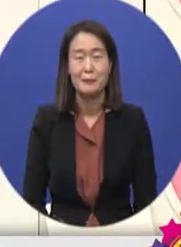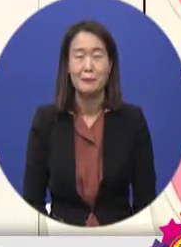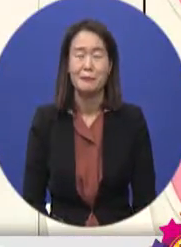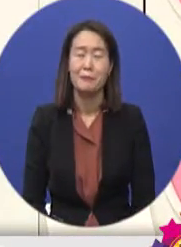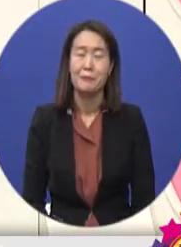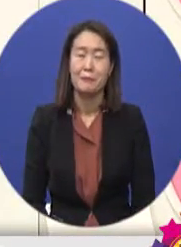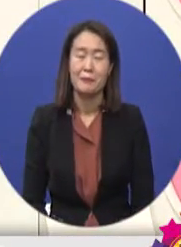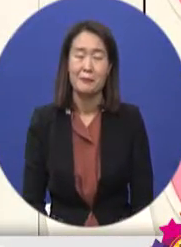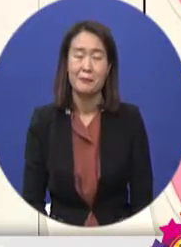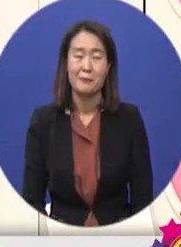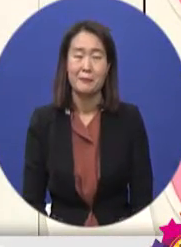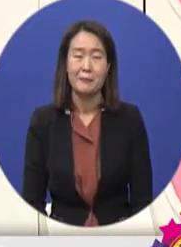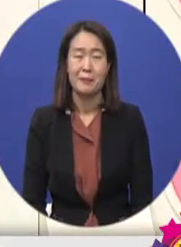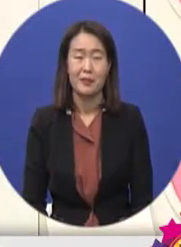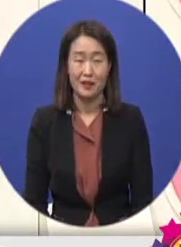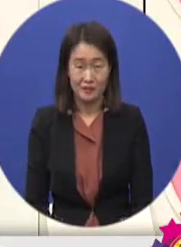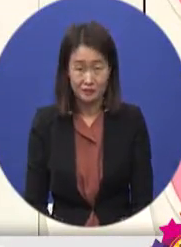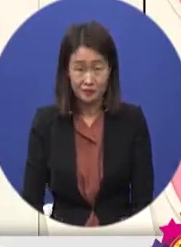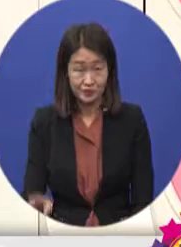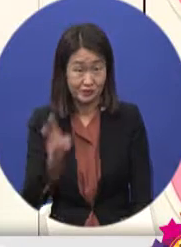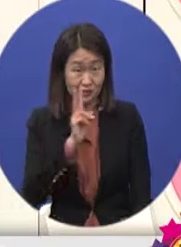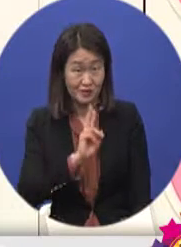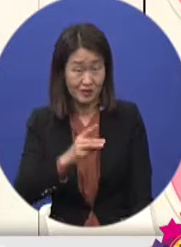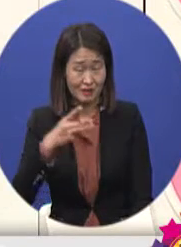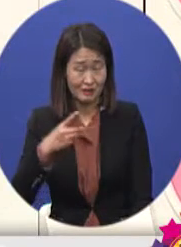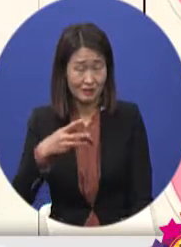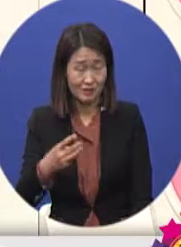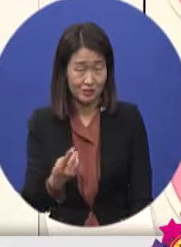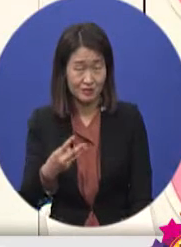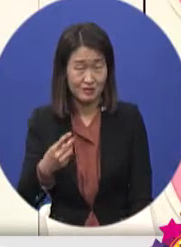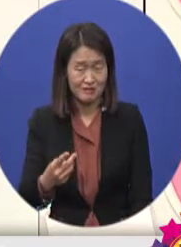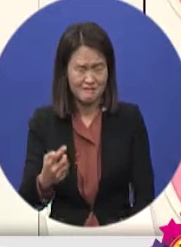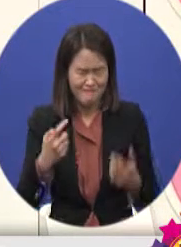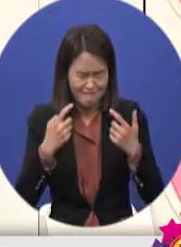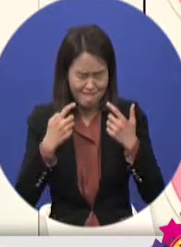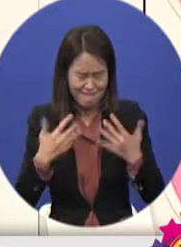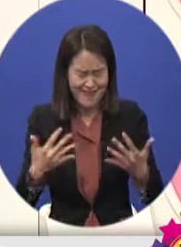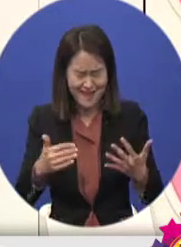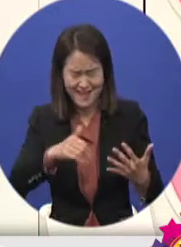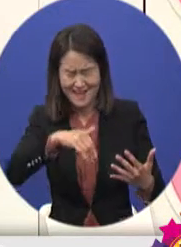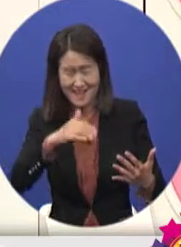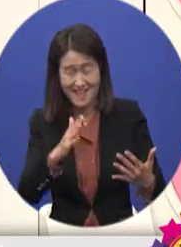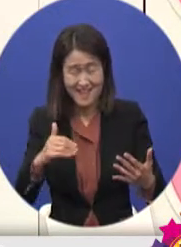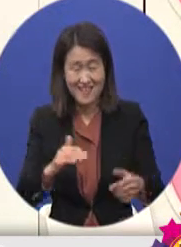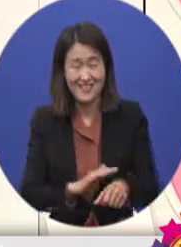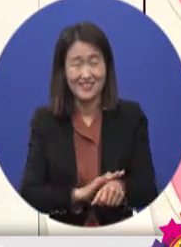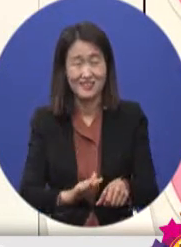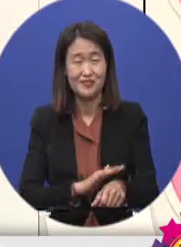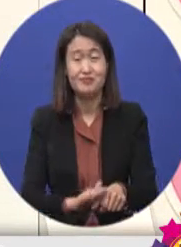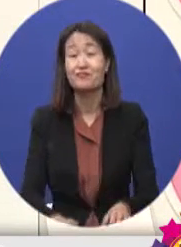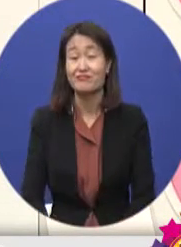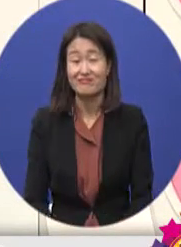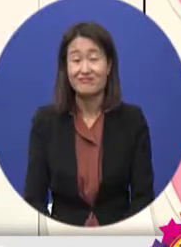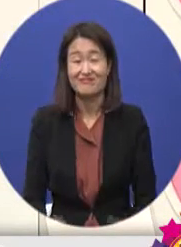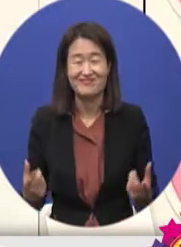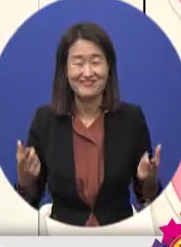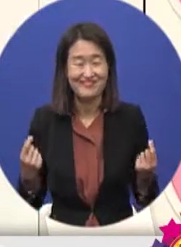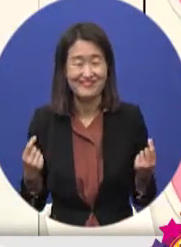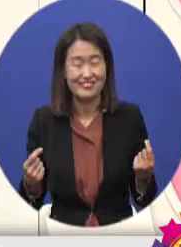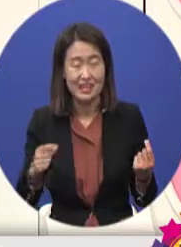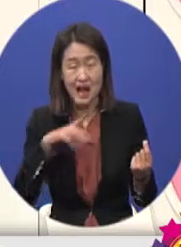네, 이야 노래 아주 트로트를 제대로 꺾음목하고 아주 잘 부르신 분의